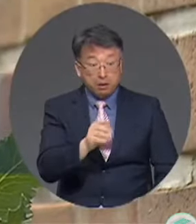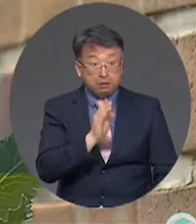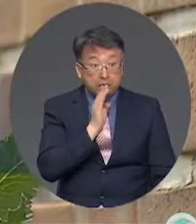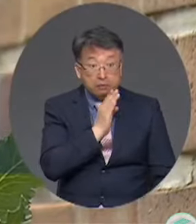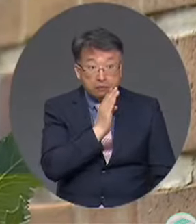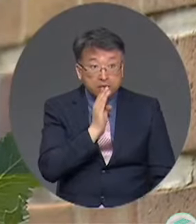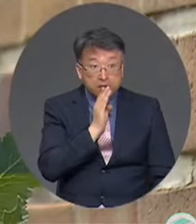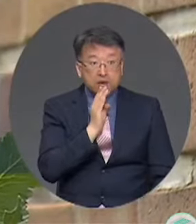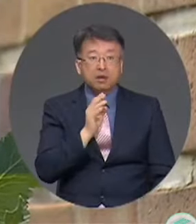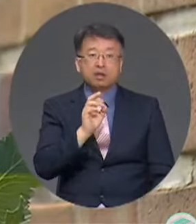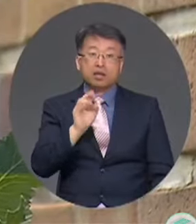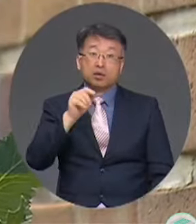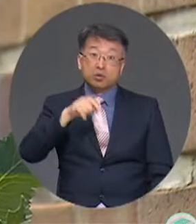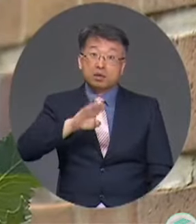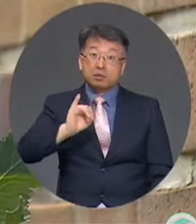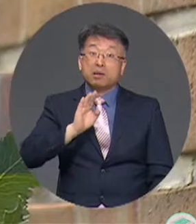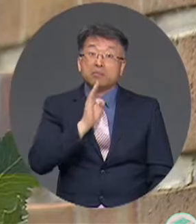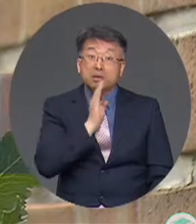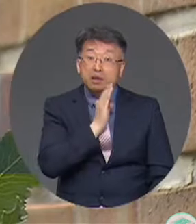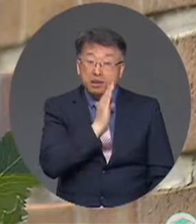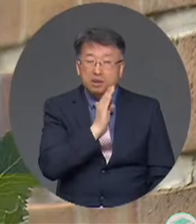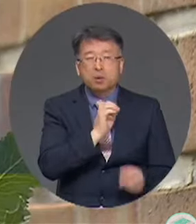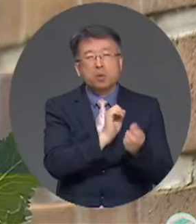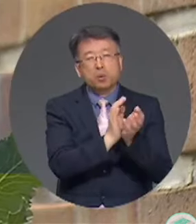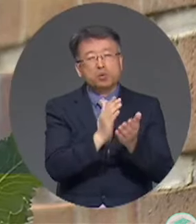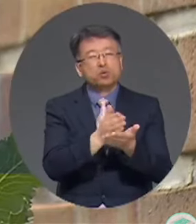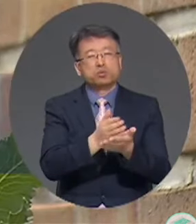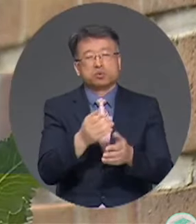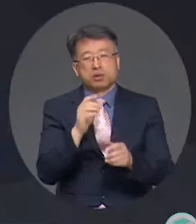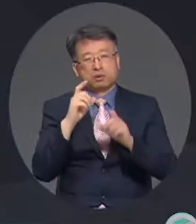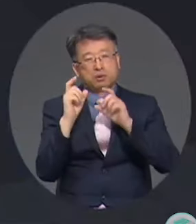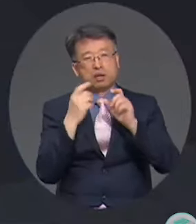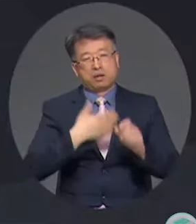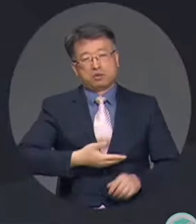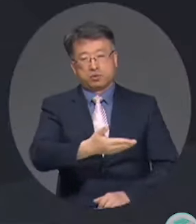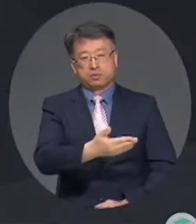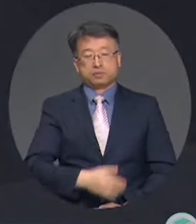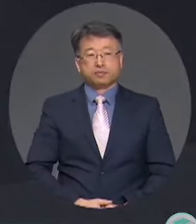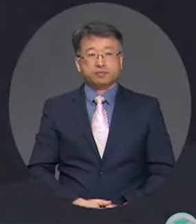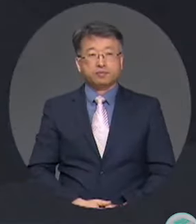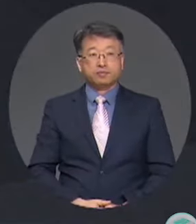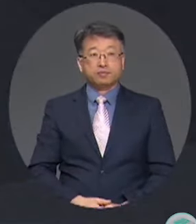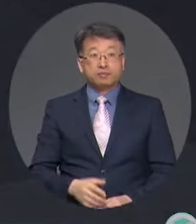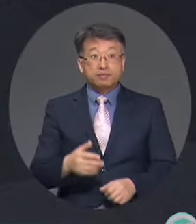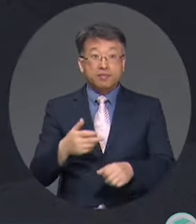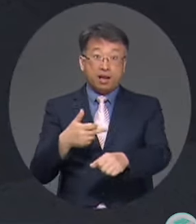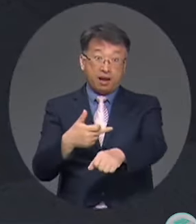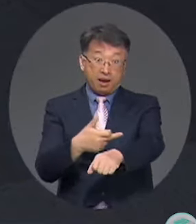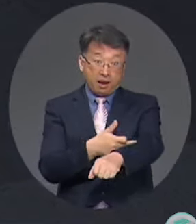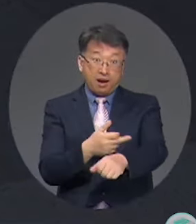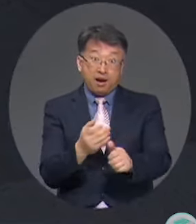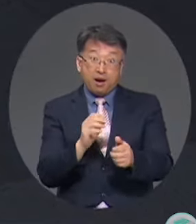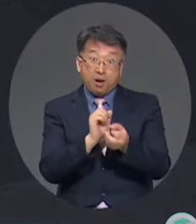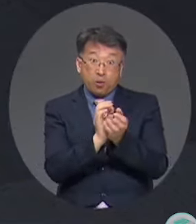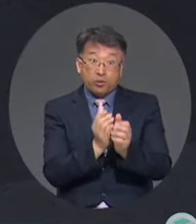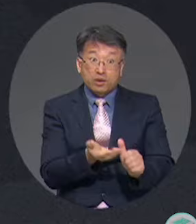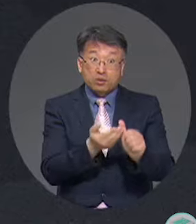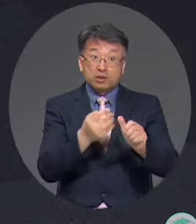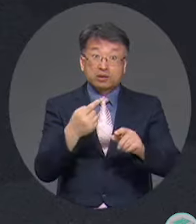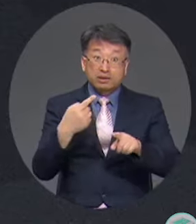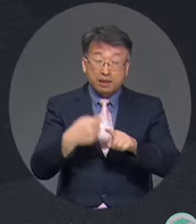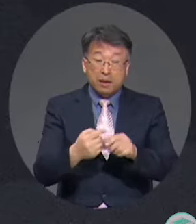뭐 양귀비가 맞는지 아니면은 관상용인지 구분을 해줄 거고. 대만화 양귀비를 키우다 검거된 사례는